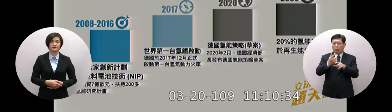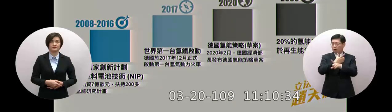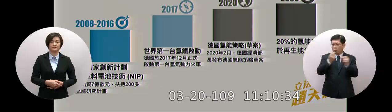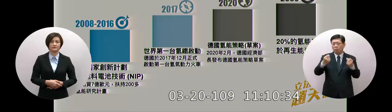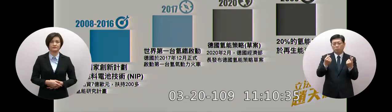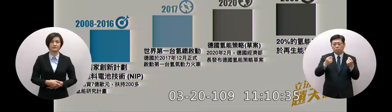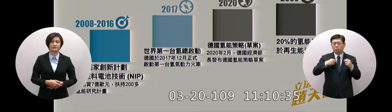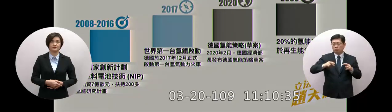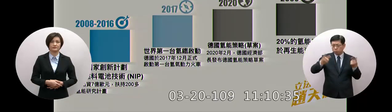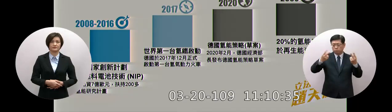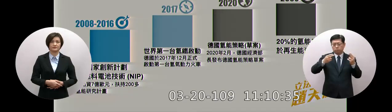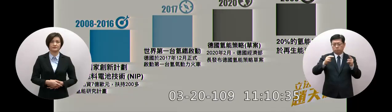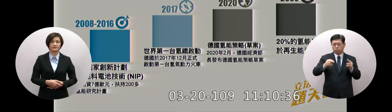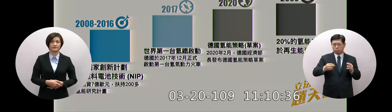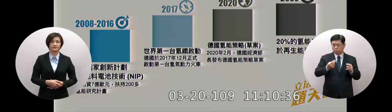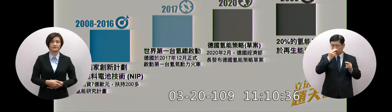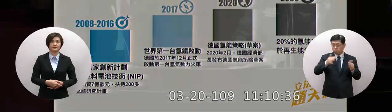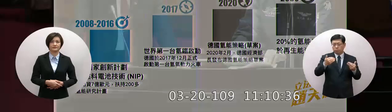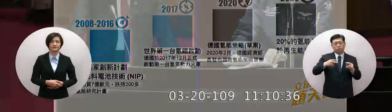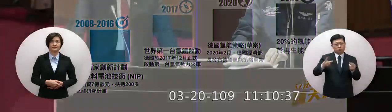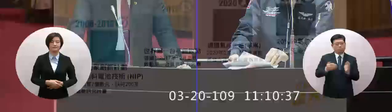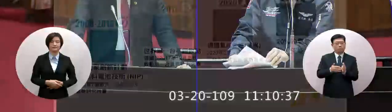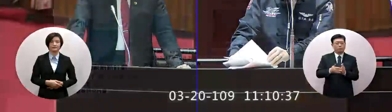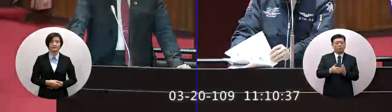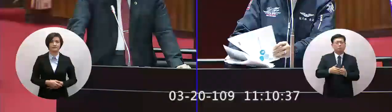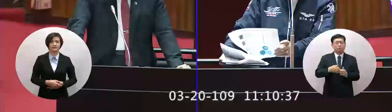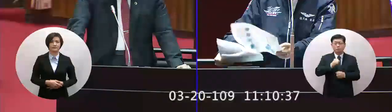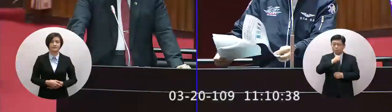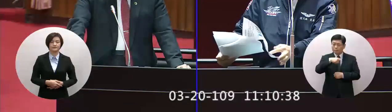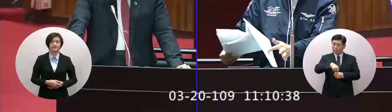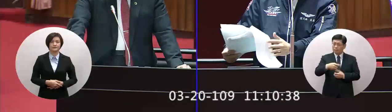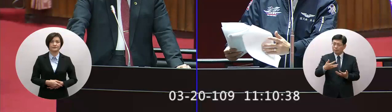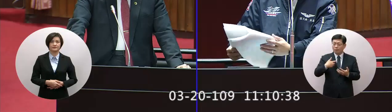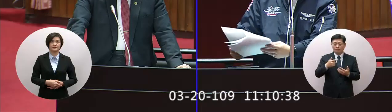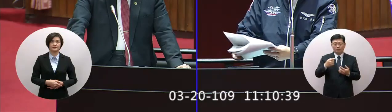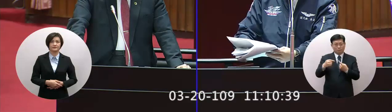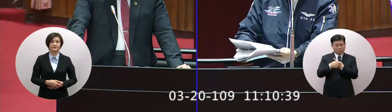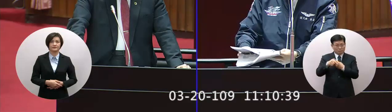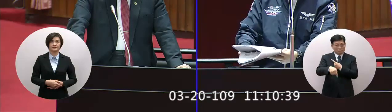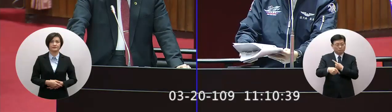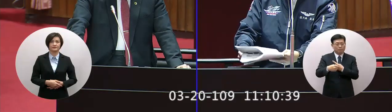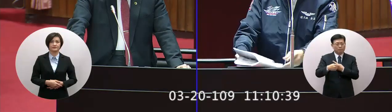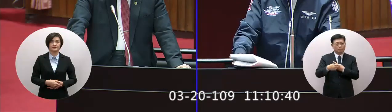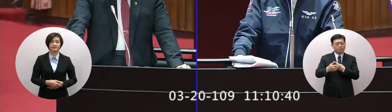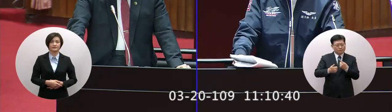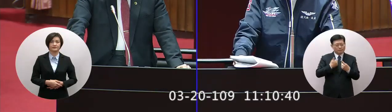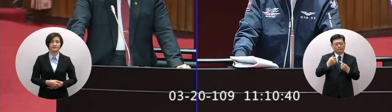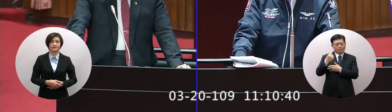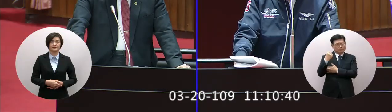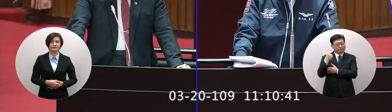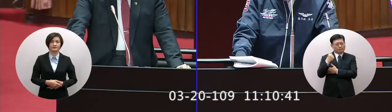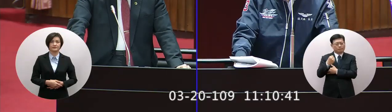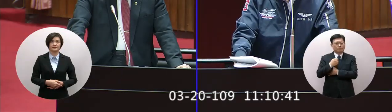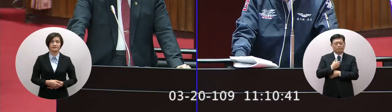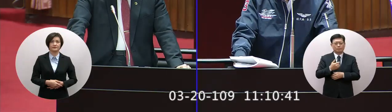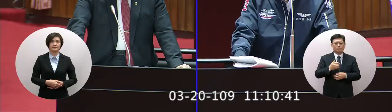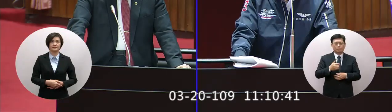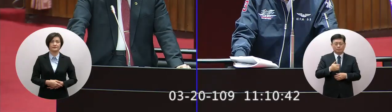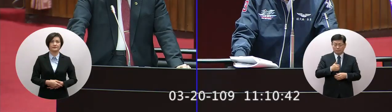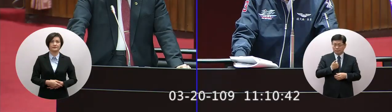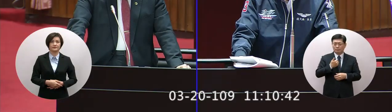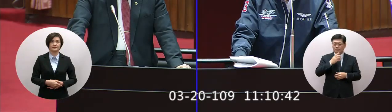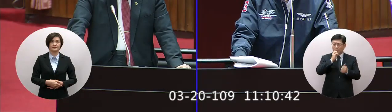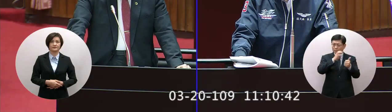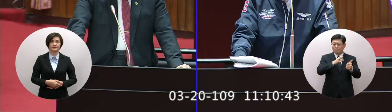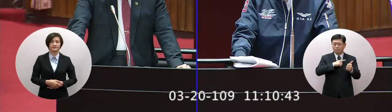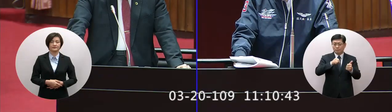是往氢能的方向在大步前进当中。所以在台湾的发展氢能的部分，我们真的很积极的建请说，我们台湾